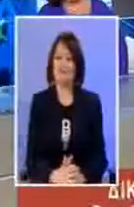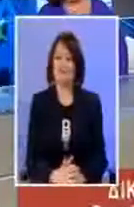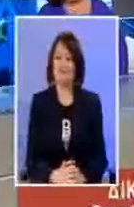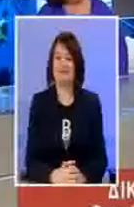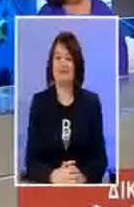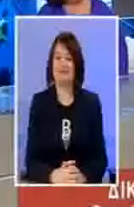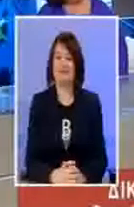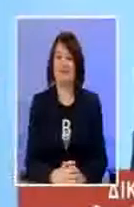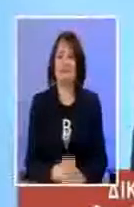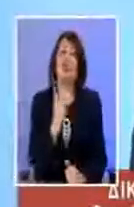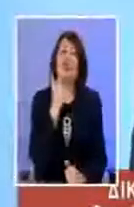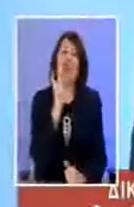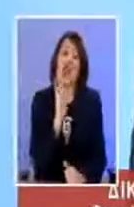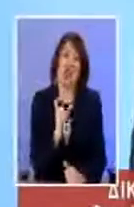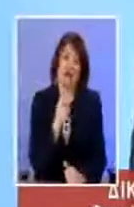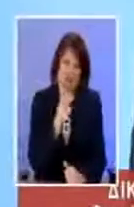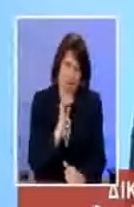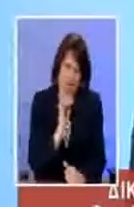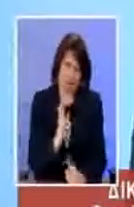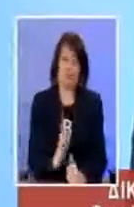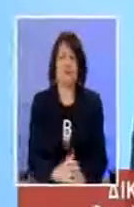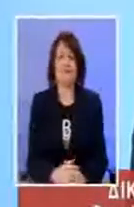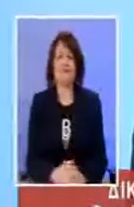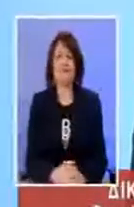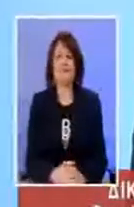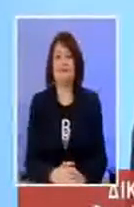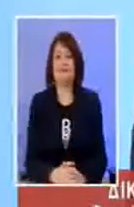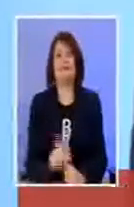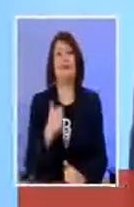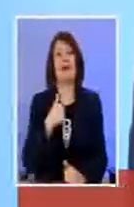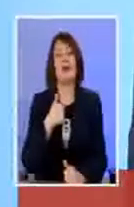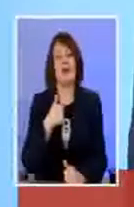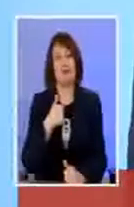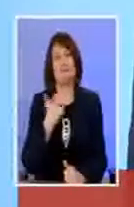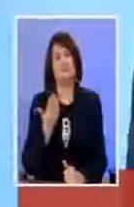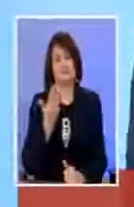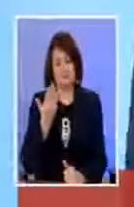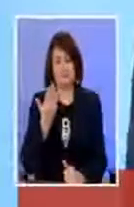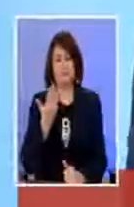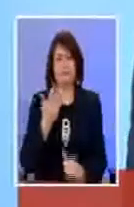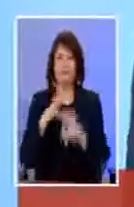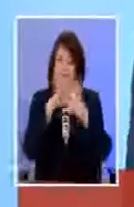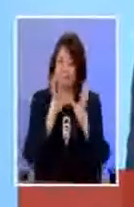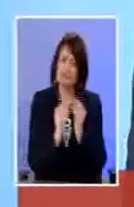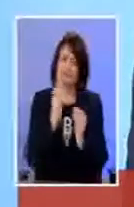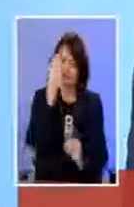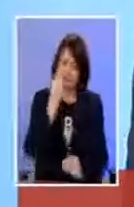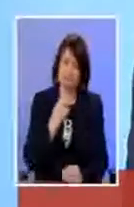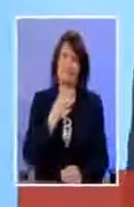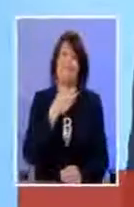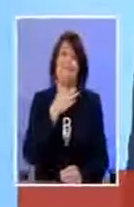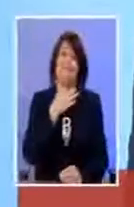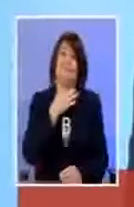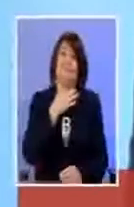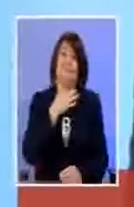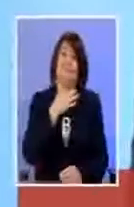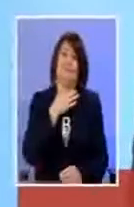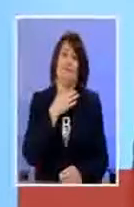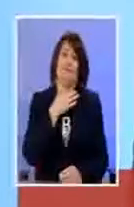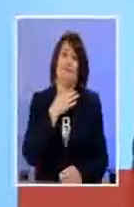πω μόνο δύο λέξεις, ότι εγώ επειδή, γενικά οι τυφλοί, επειδή χρειαζόμαστε έτσι